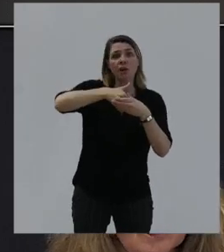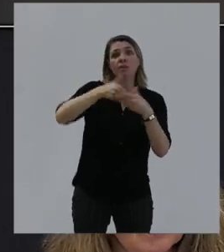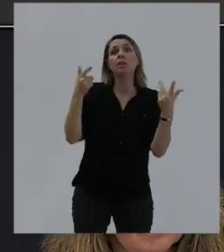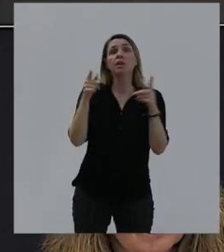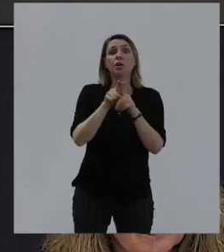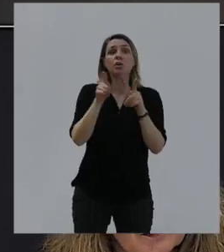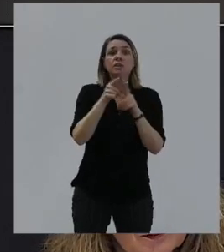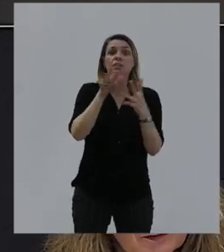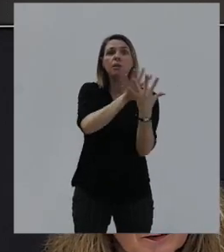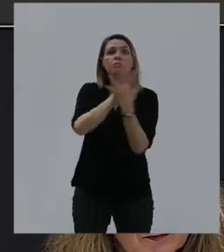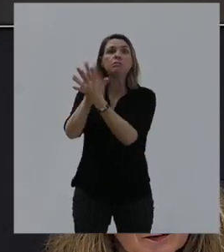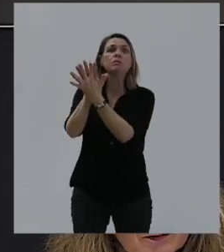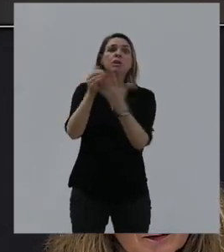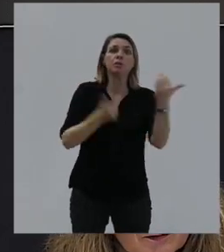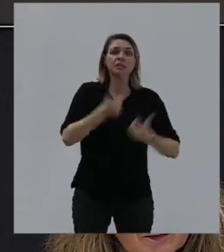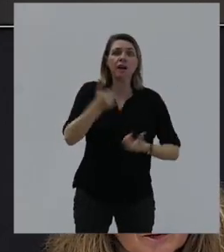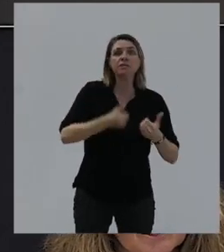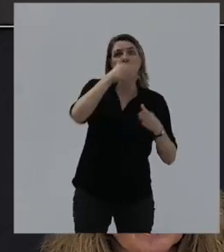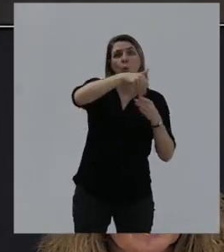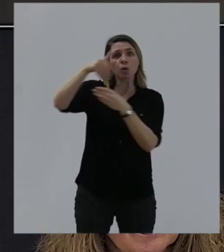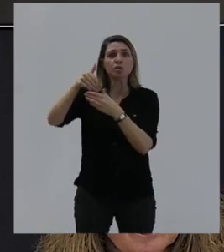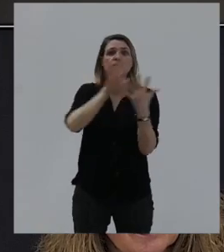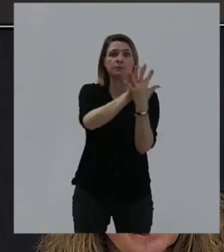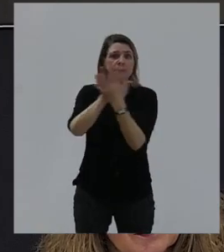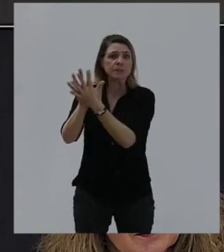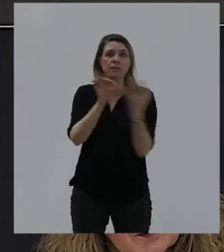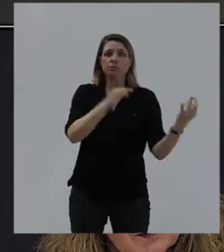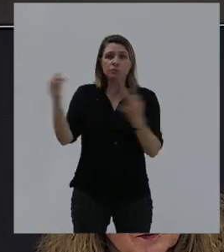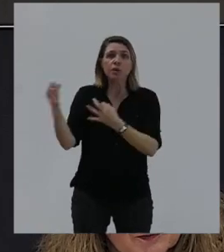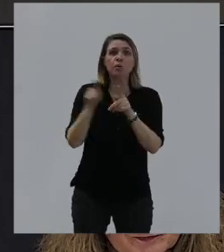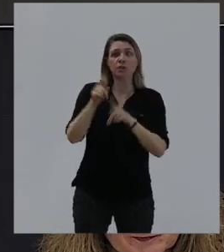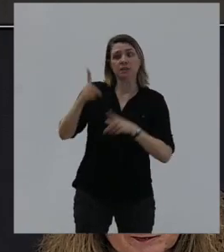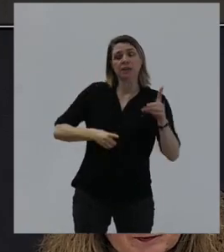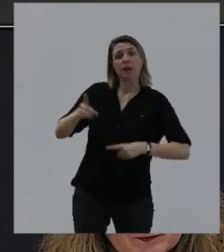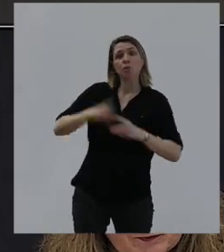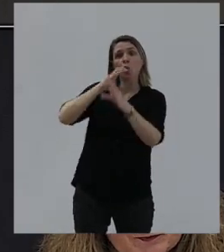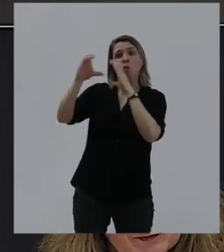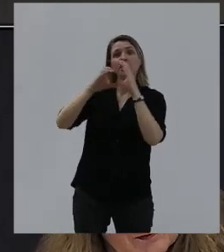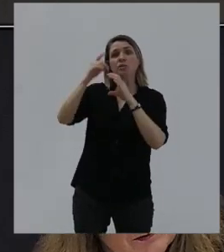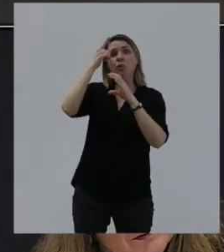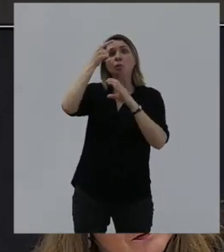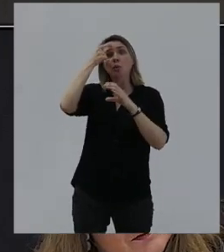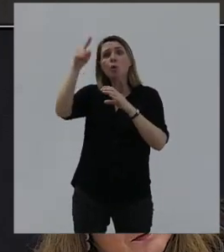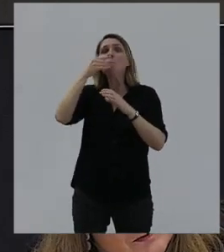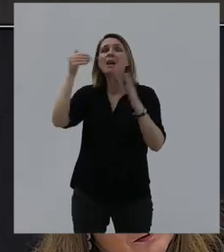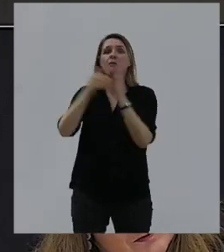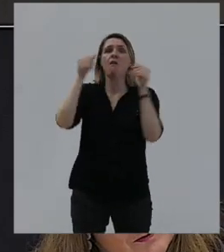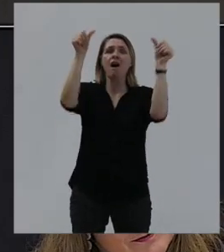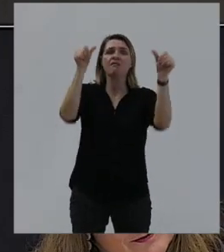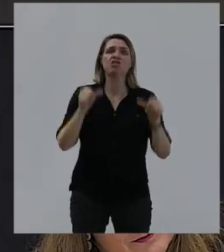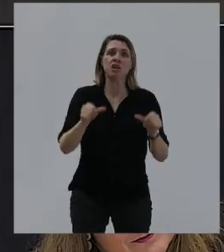instaurerons des rencontres plus régulières avec les services et les composantes. Nous travaillerons avec la direction de la communication pour un meilleur affichage et une